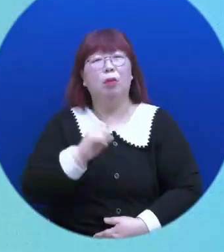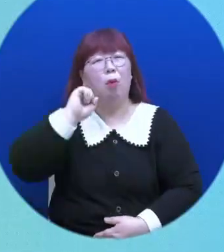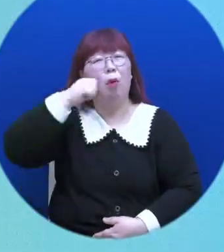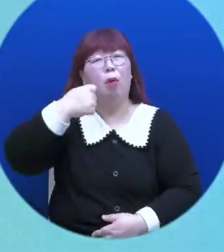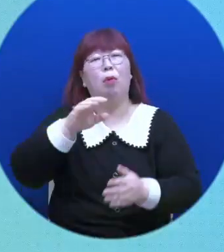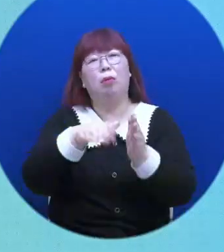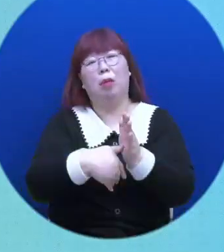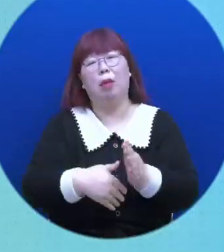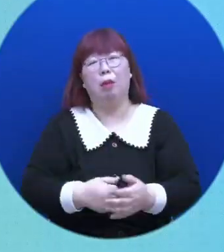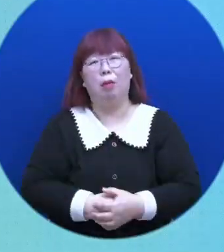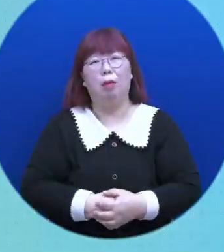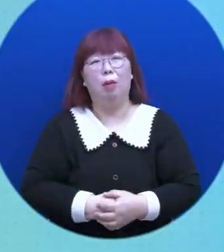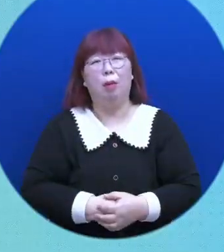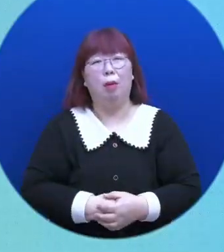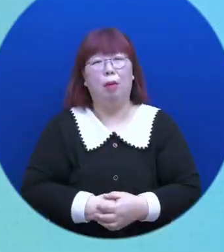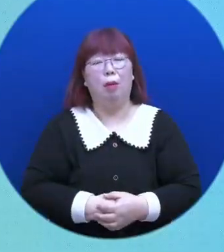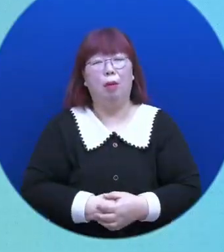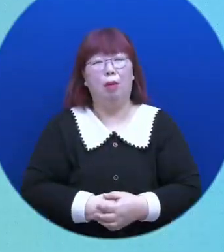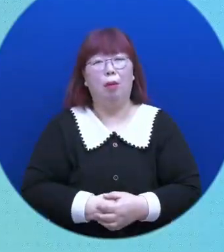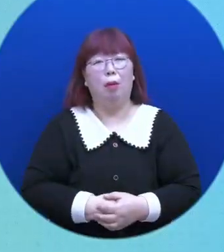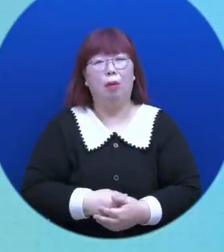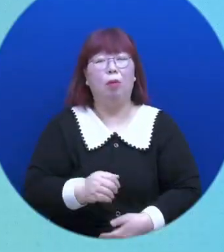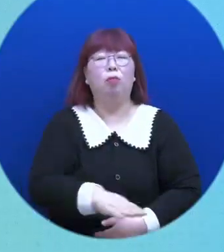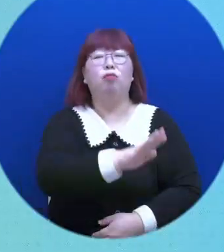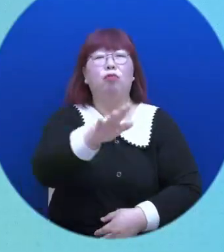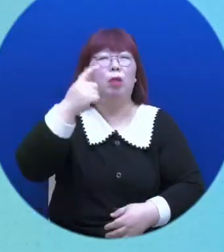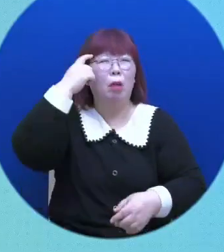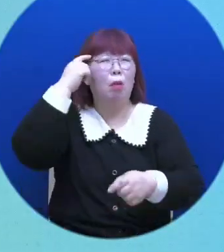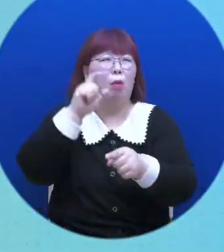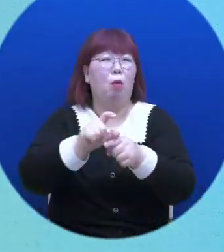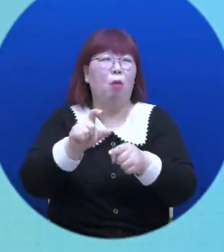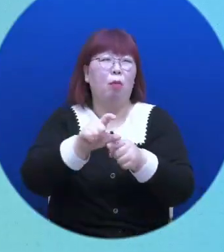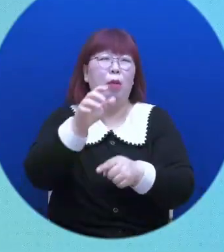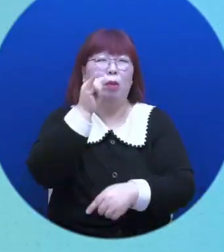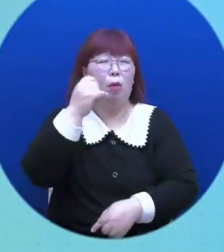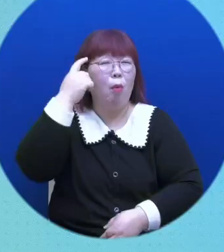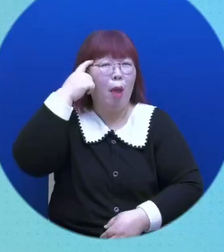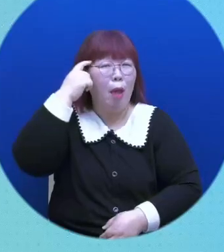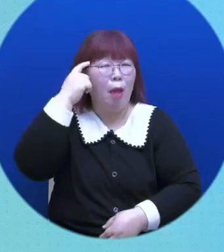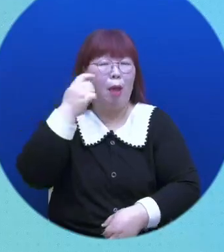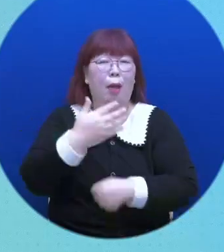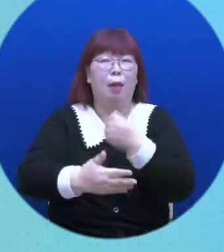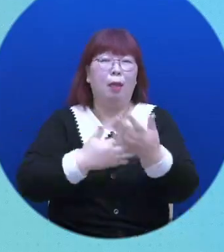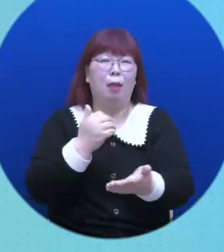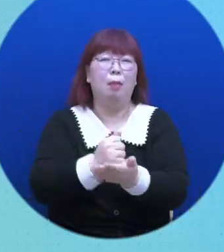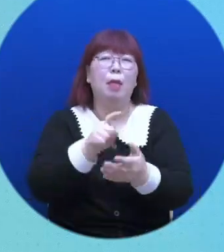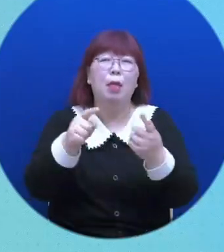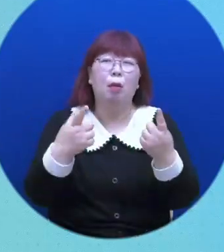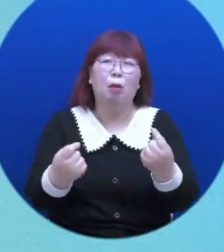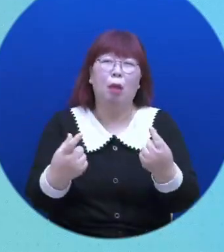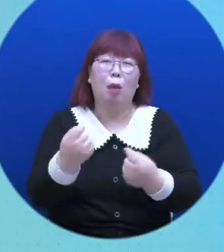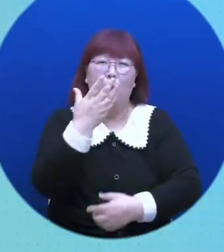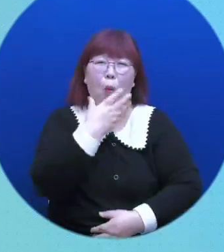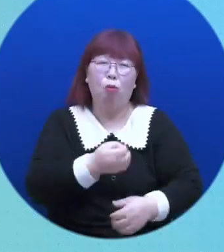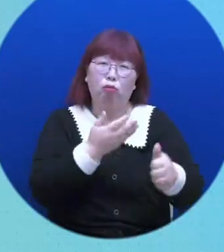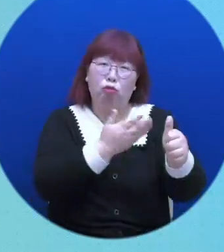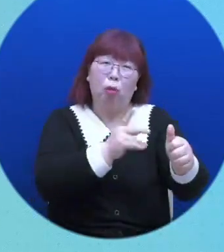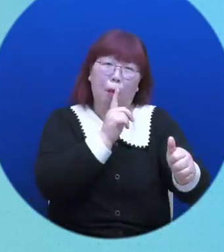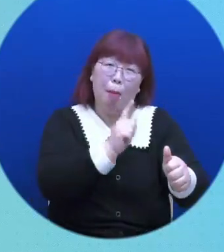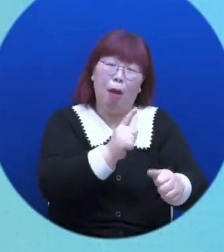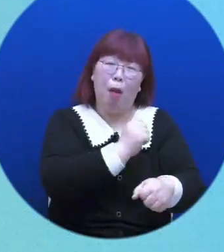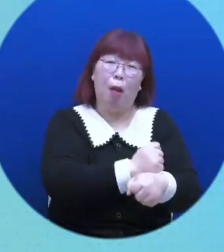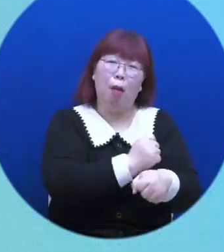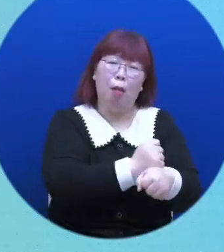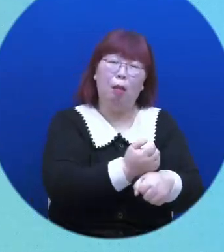살아갑니다. 여기에 우리의 고민이 있는 거예요. 왜 하나님께서 이와 같이 복 준다고 해놓고